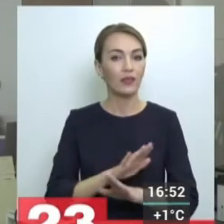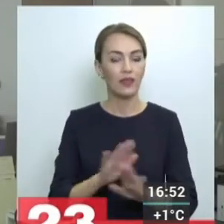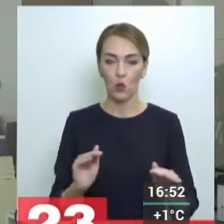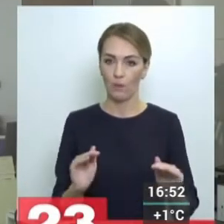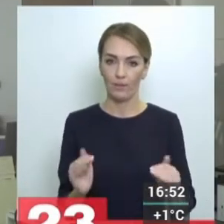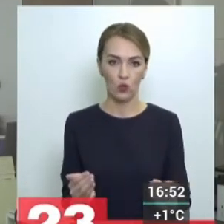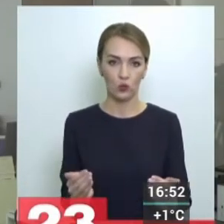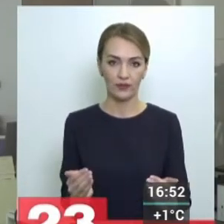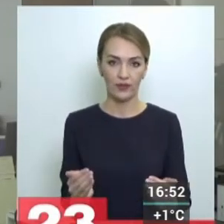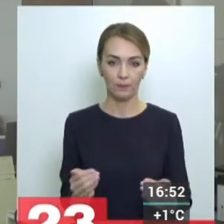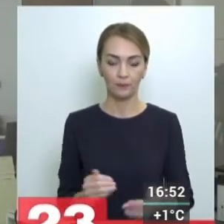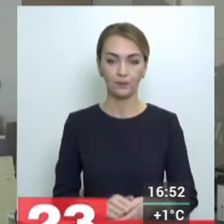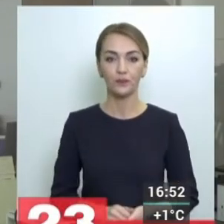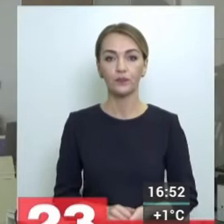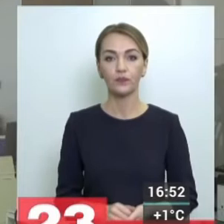не обмежується.